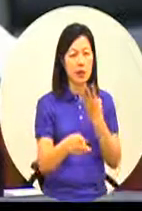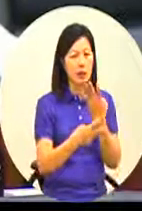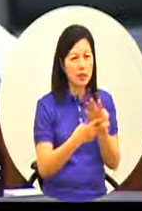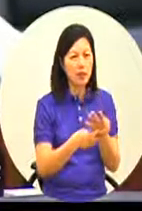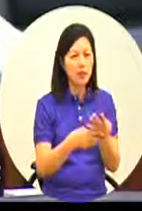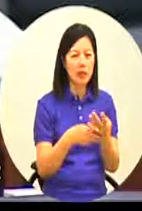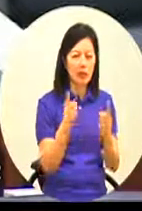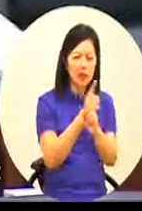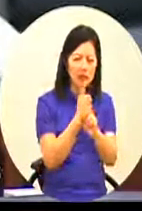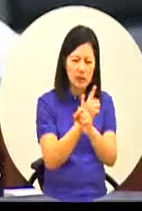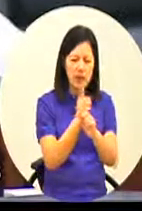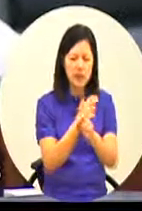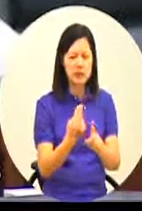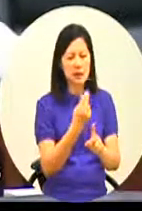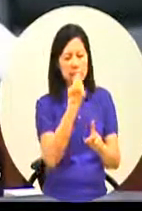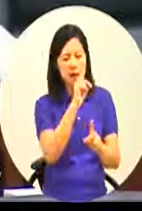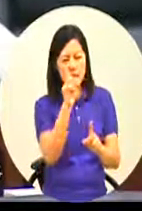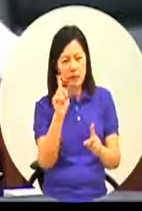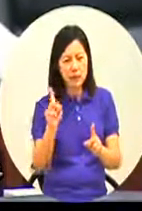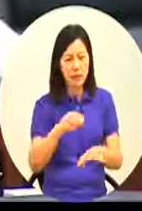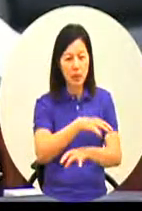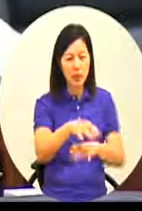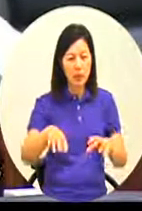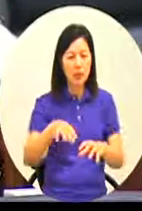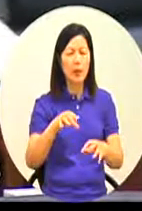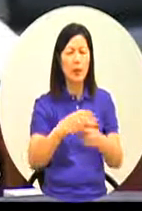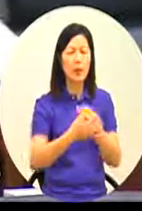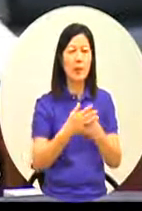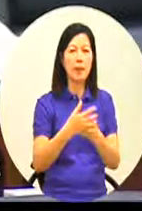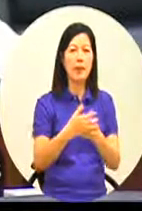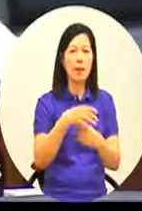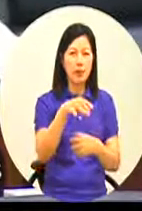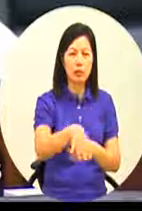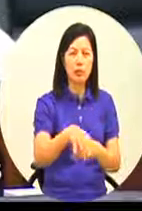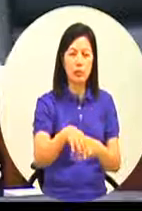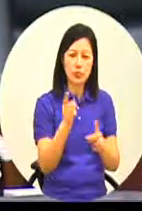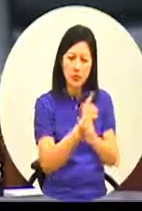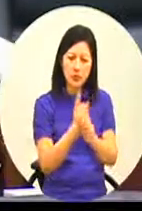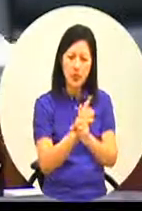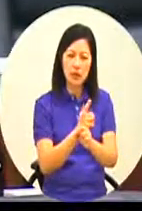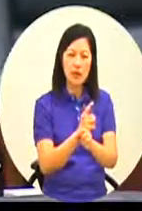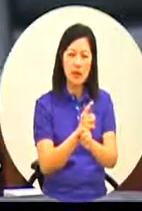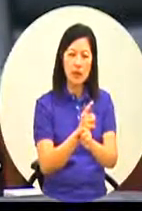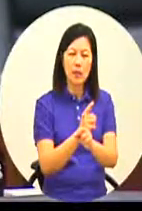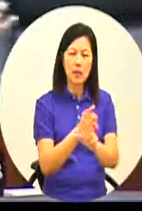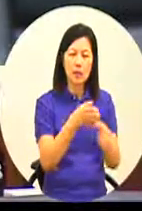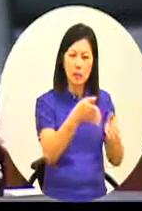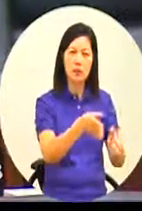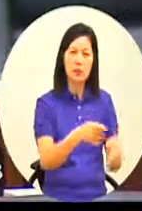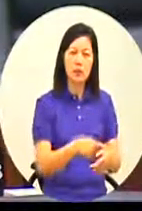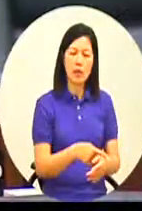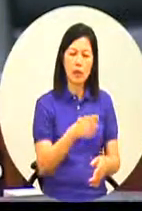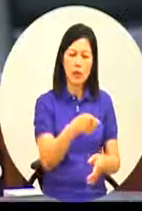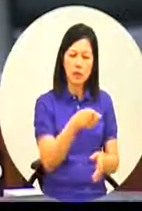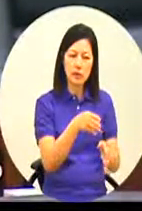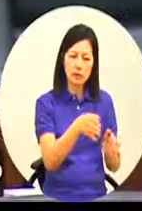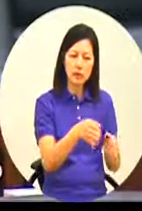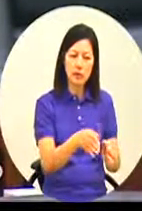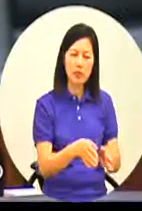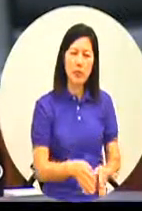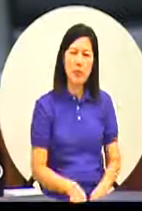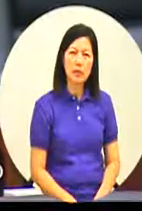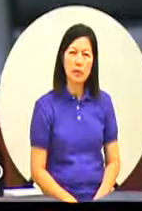么气体，还是要依环保局啊，嘛是爱环保局去测啊。所以呢，对他们来讲，他们只有图资的功能而